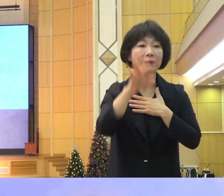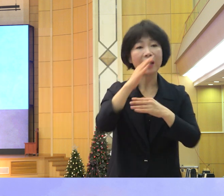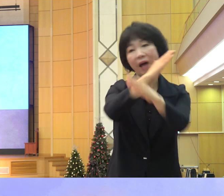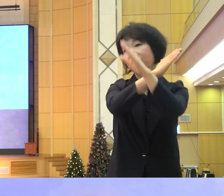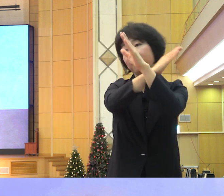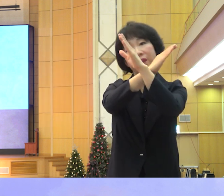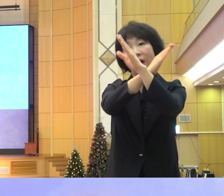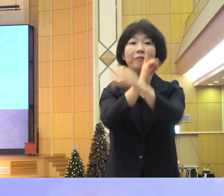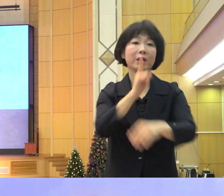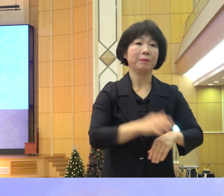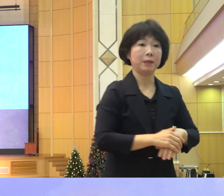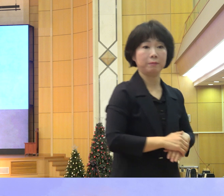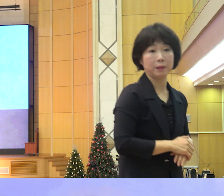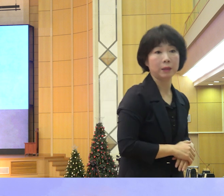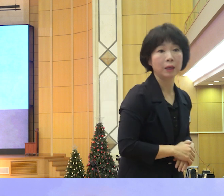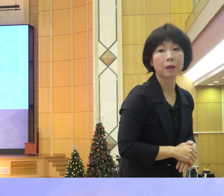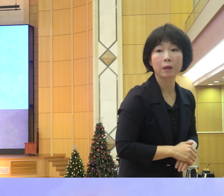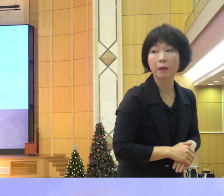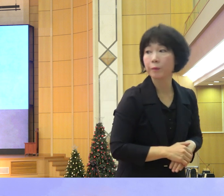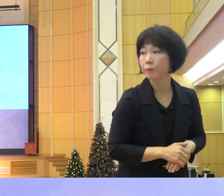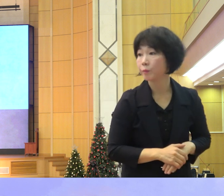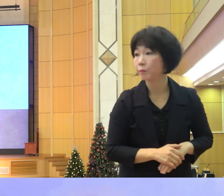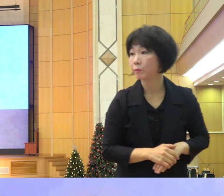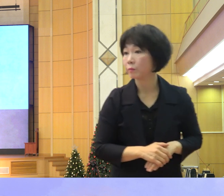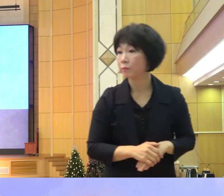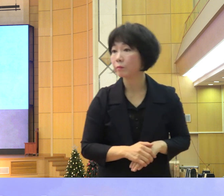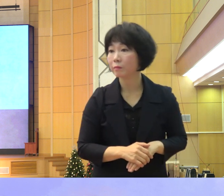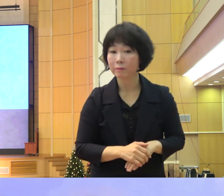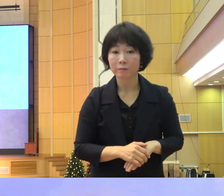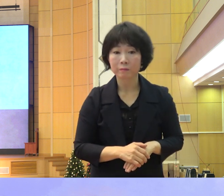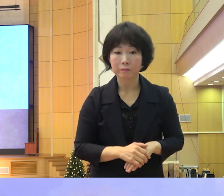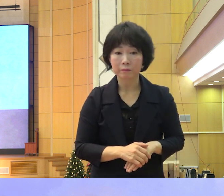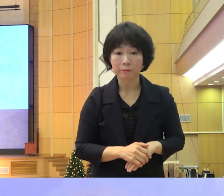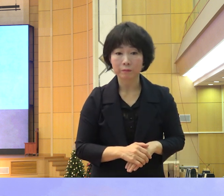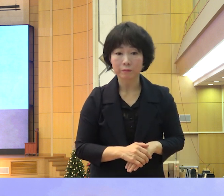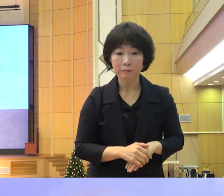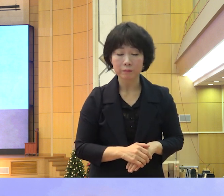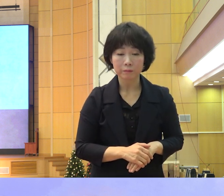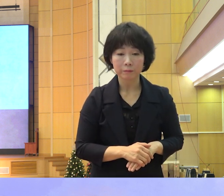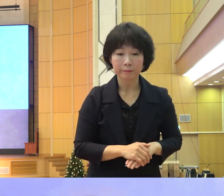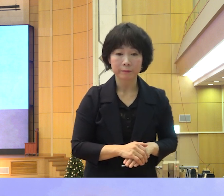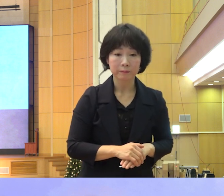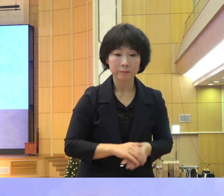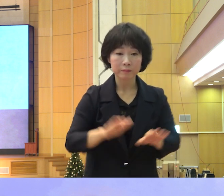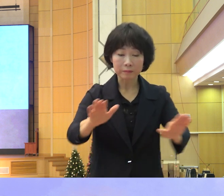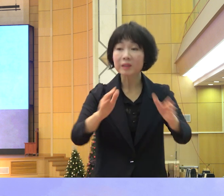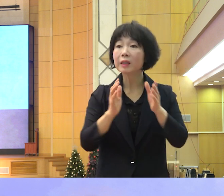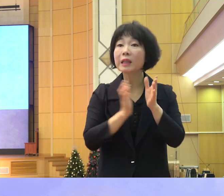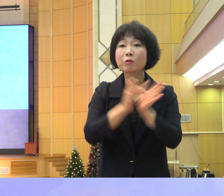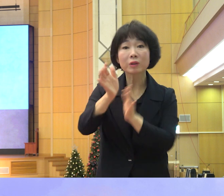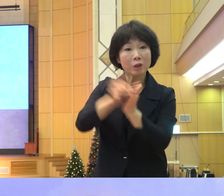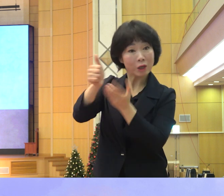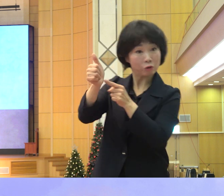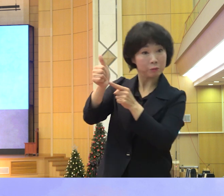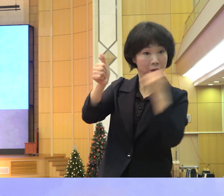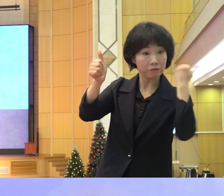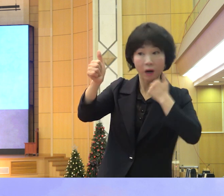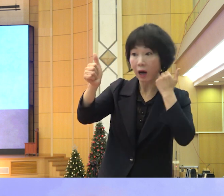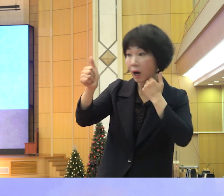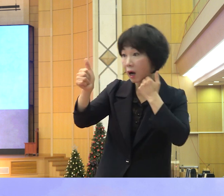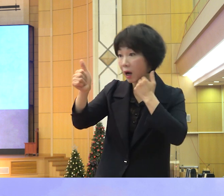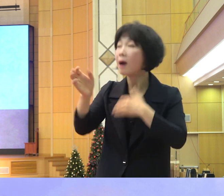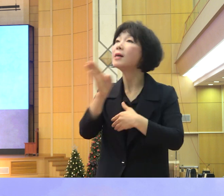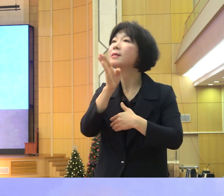자가 없대요. 아버지께로. 이 말은 뭘 말하는지 아세요? 예수님이 진리시고